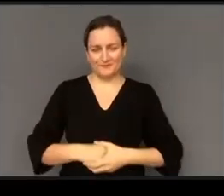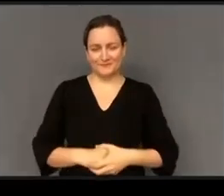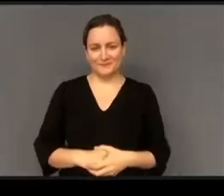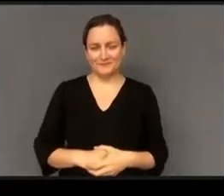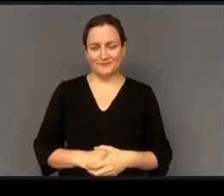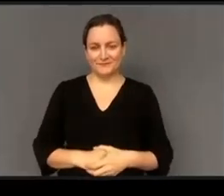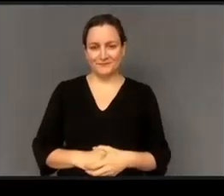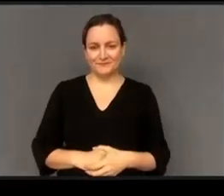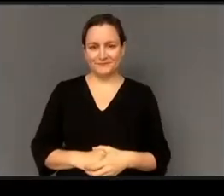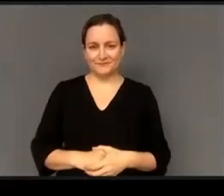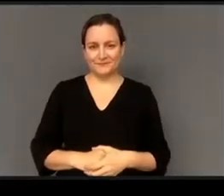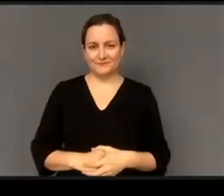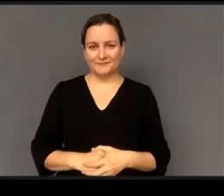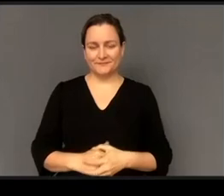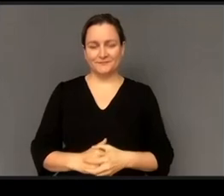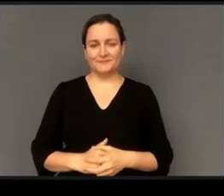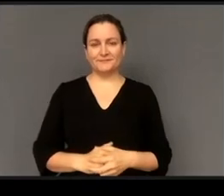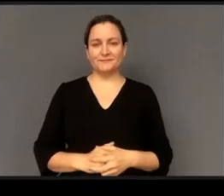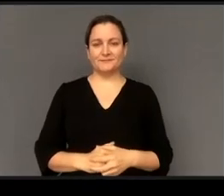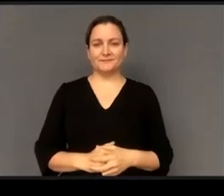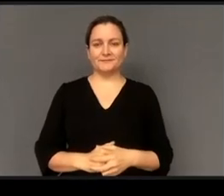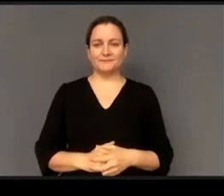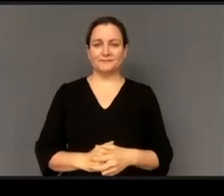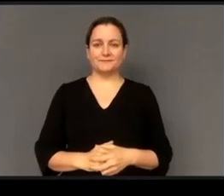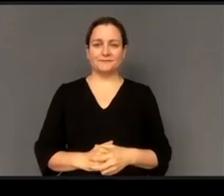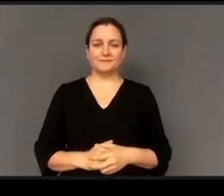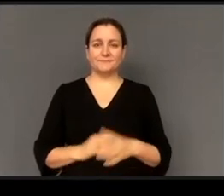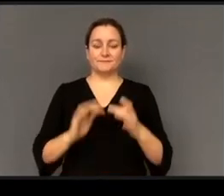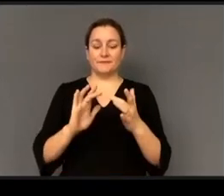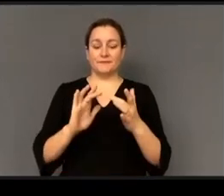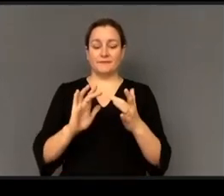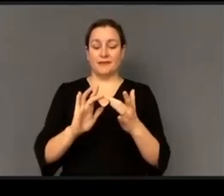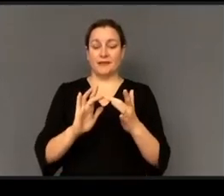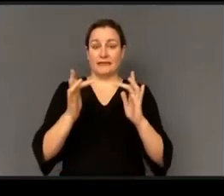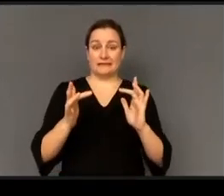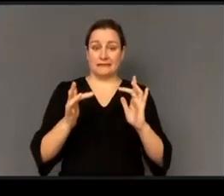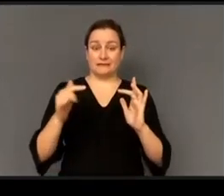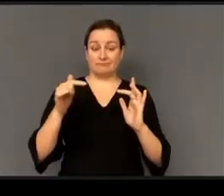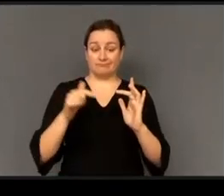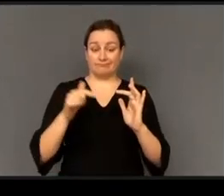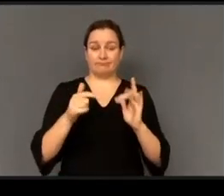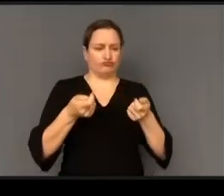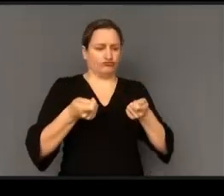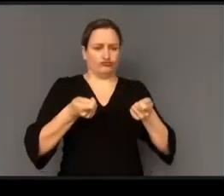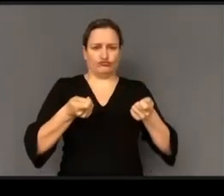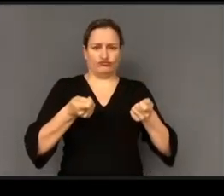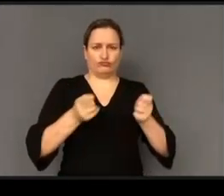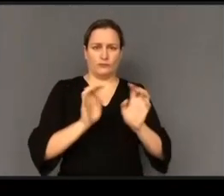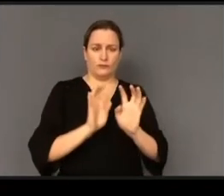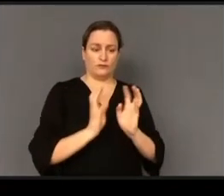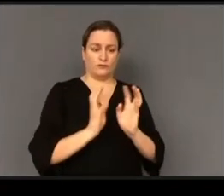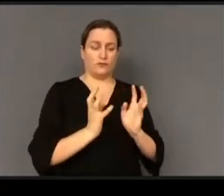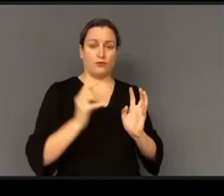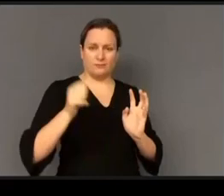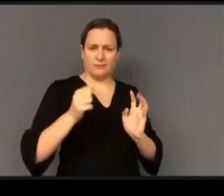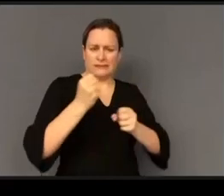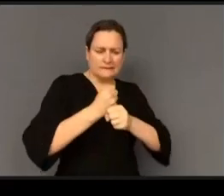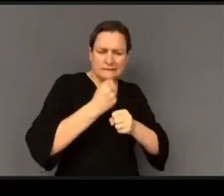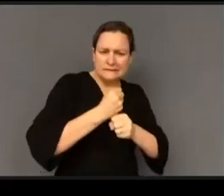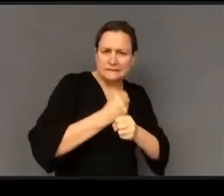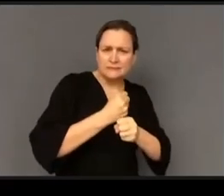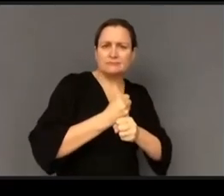اجمعين ان الفلسفه الاساسيه التي تنبني عليها او ينبني عليها منتدى اداره